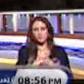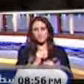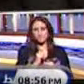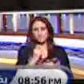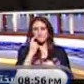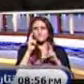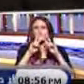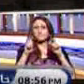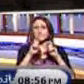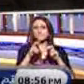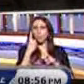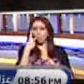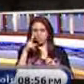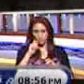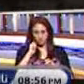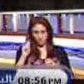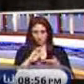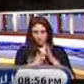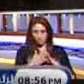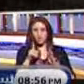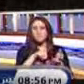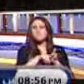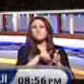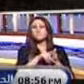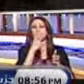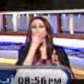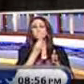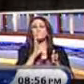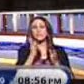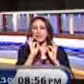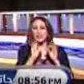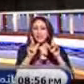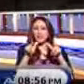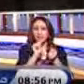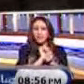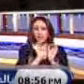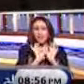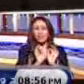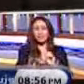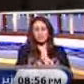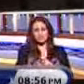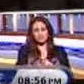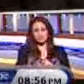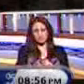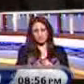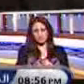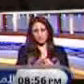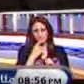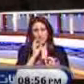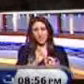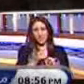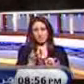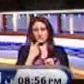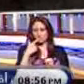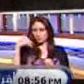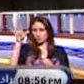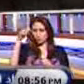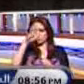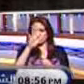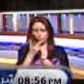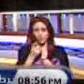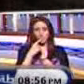تام حول الحكم الصادر وان اهالي الشهداء اكتفوا بهذا القدر زي ما بنقول، ولكن بقول